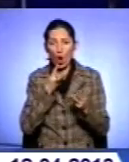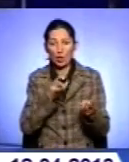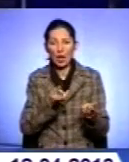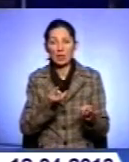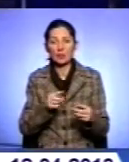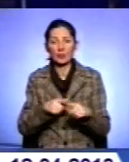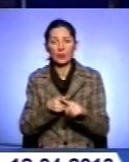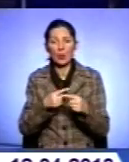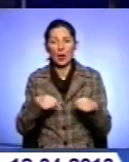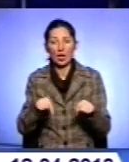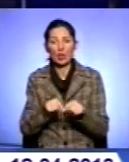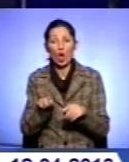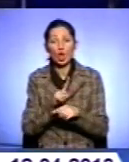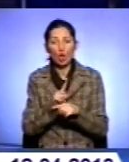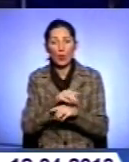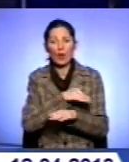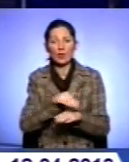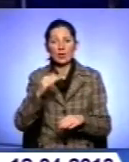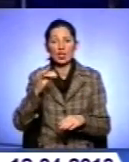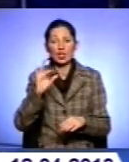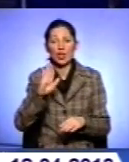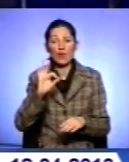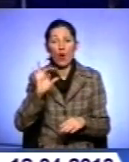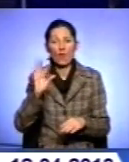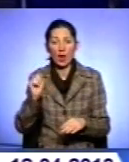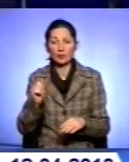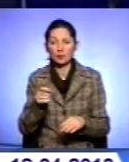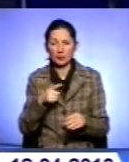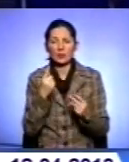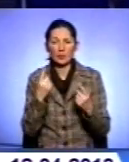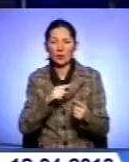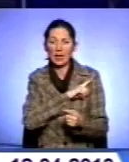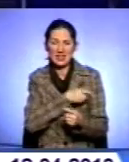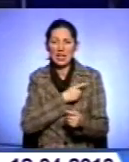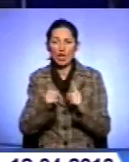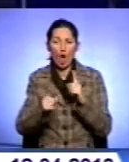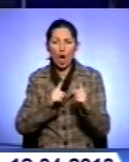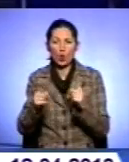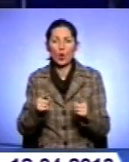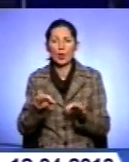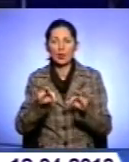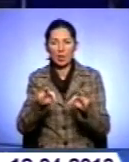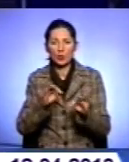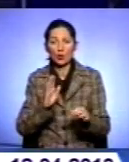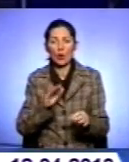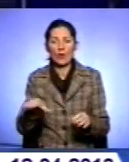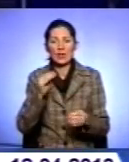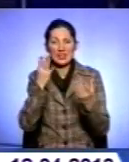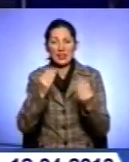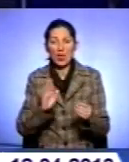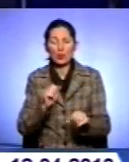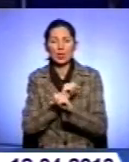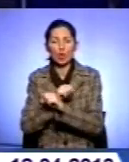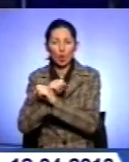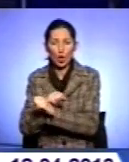У Тернополі на вулиці Живова, де зазвичай пожвавлений рух транспорту, цілий день були затори. Комунальники розпочали капітальний